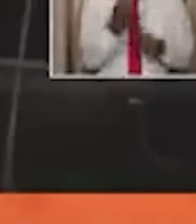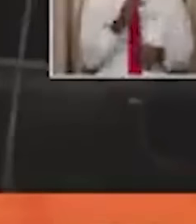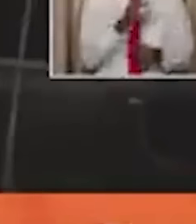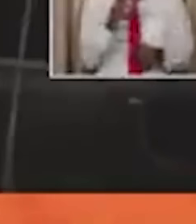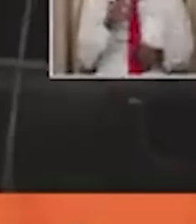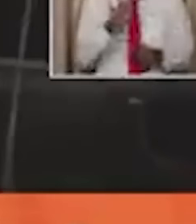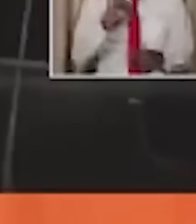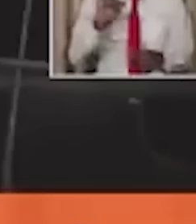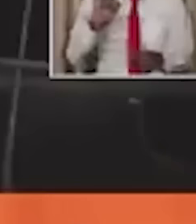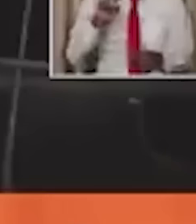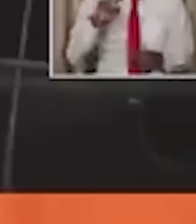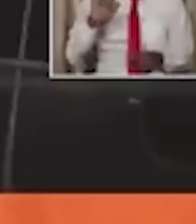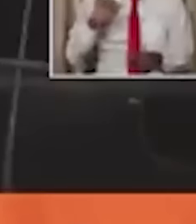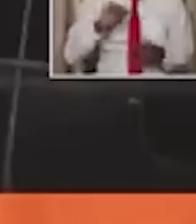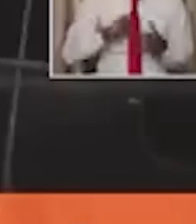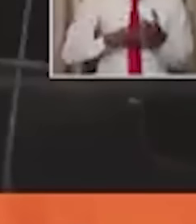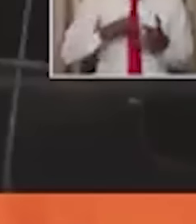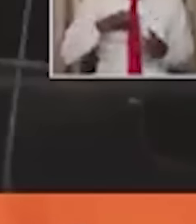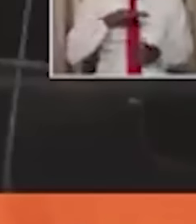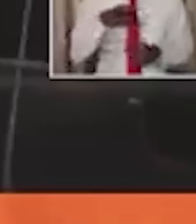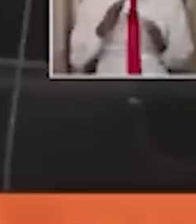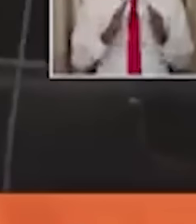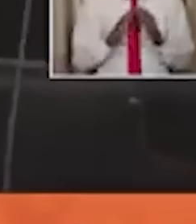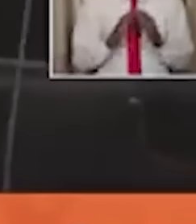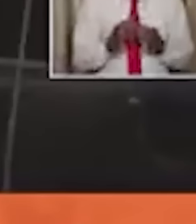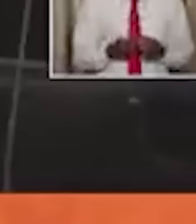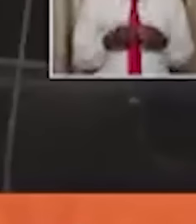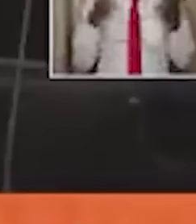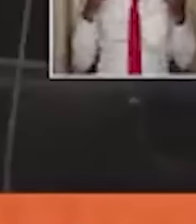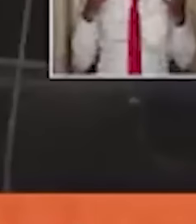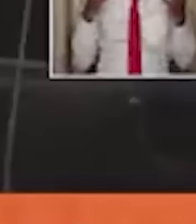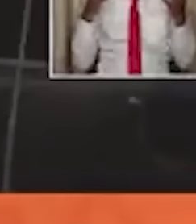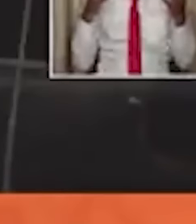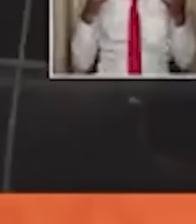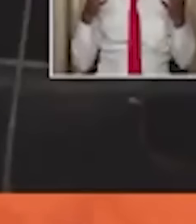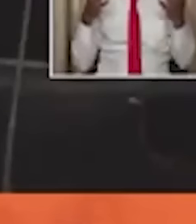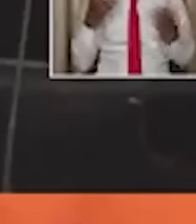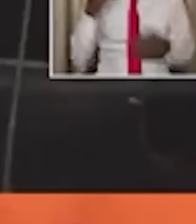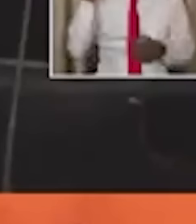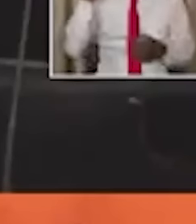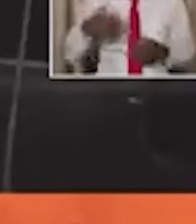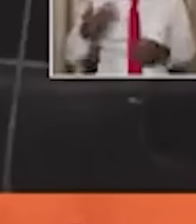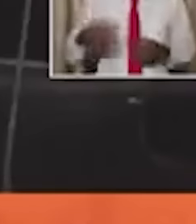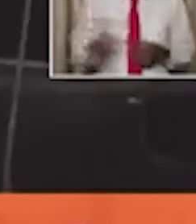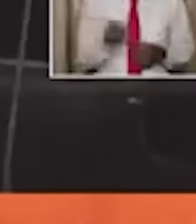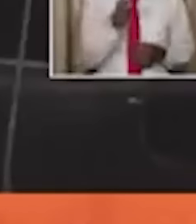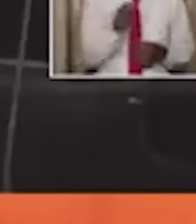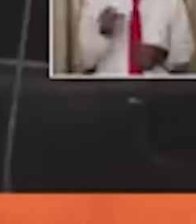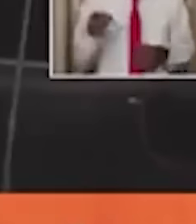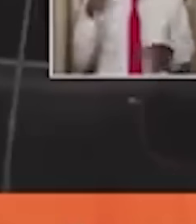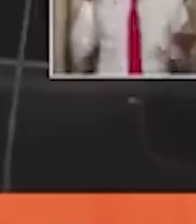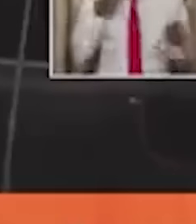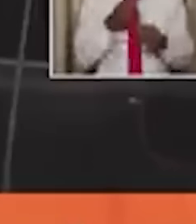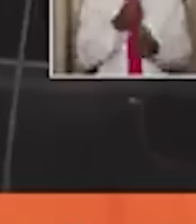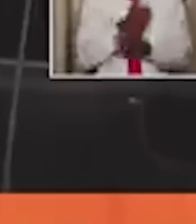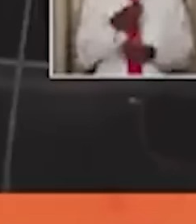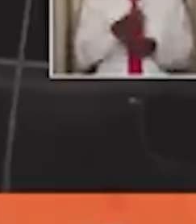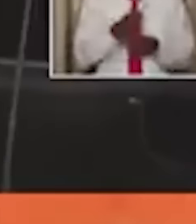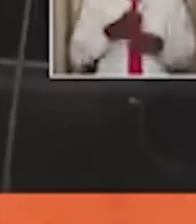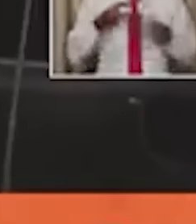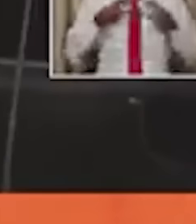2019/04/26 දින සයින්දමාදු නිවසේදී බෝම්බ පුපුරා ගනිමින් මිය යන ලද පුද්ගලයන් සම්බන්ධ රජයේ රස